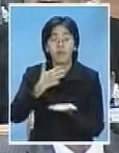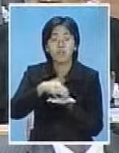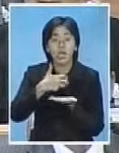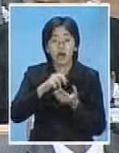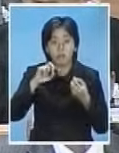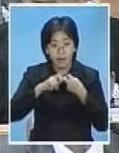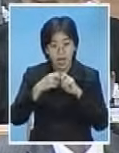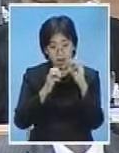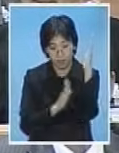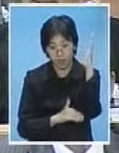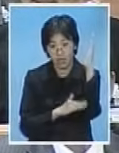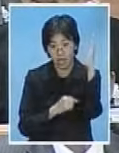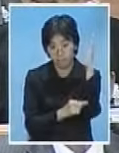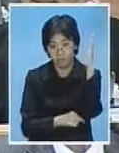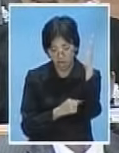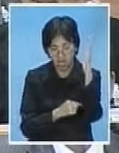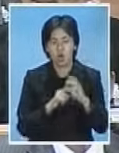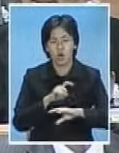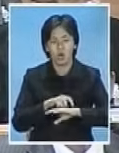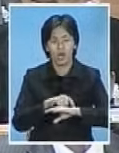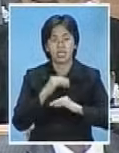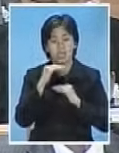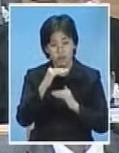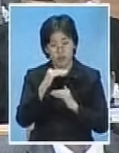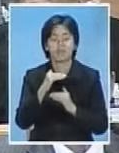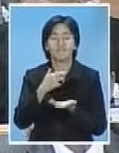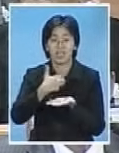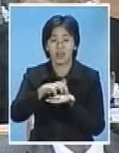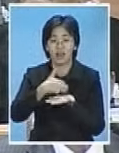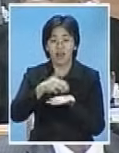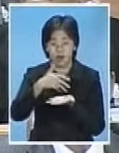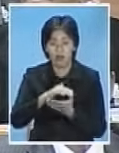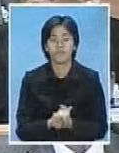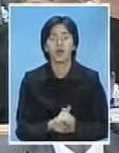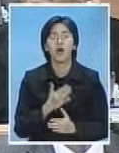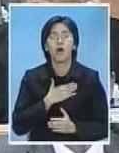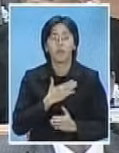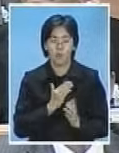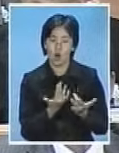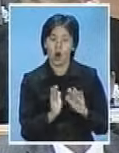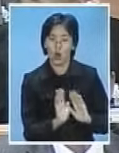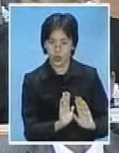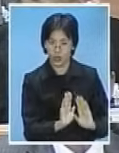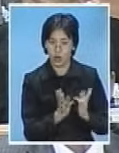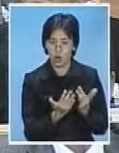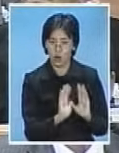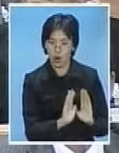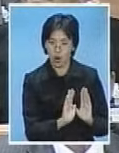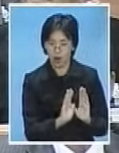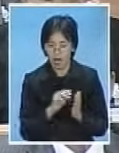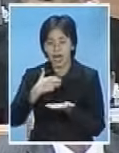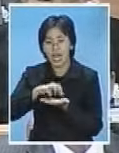ละเอียดภายใต้เวลาที่จำกัดที่ผมกราบเรียนแล้วขออนุญาตไปเรื่องอื่นก่อนสักนิดนะครับความจริ